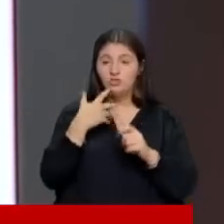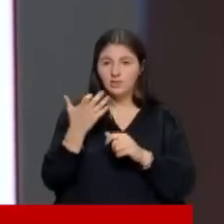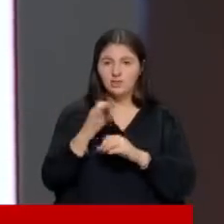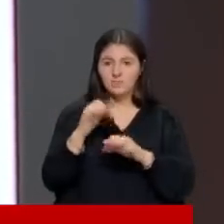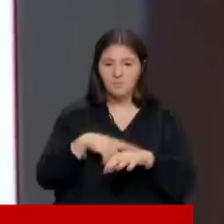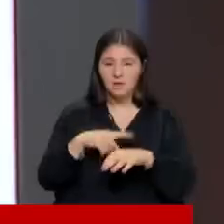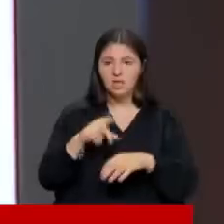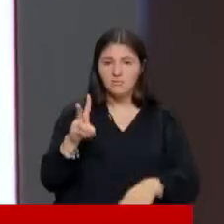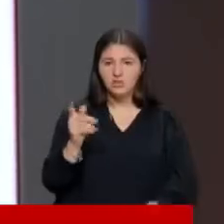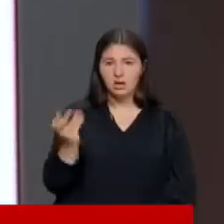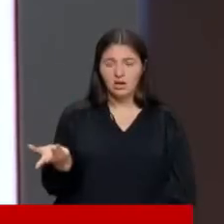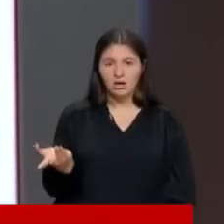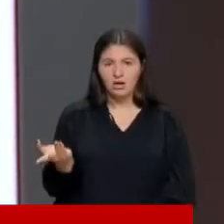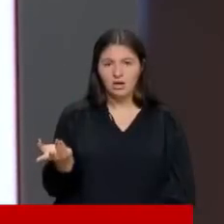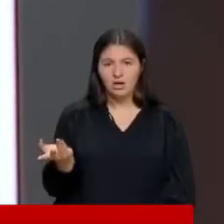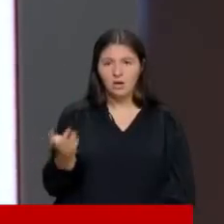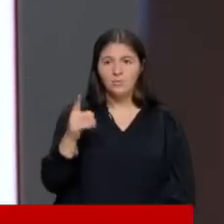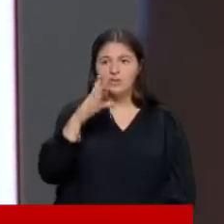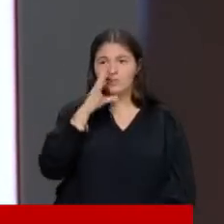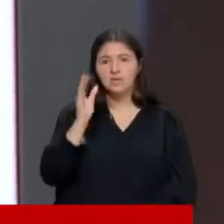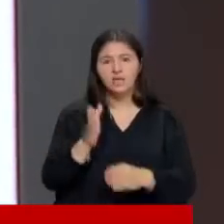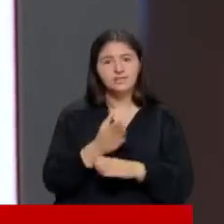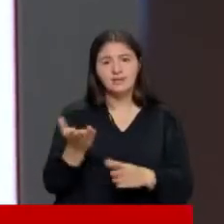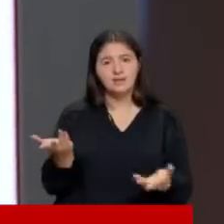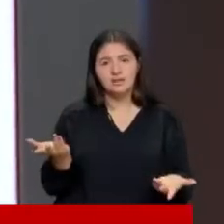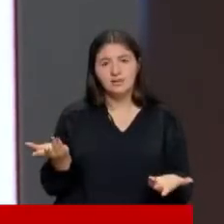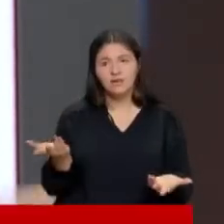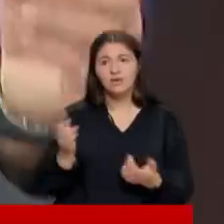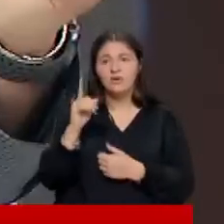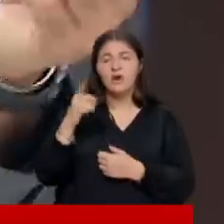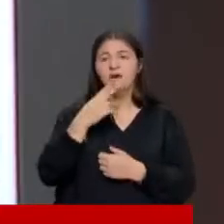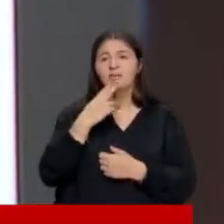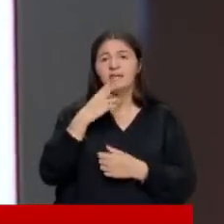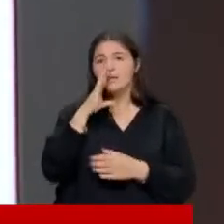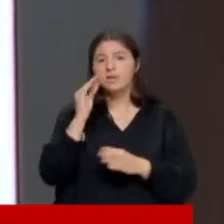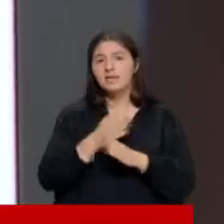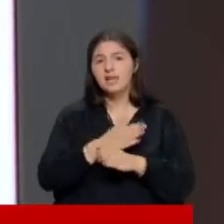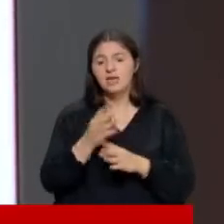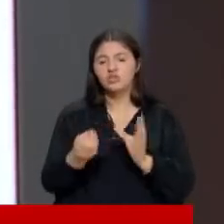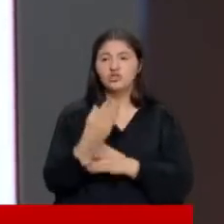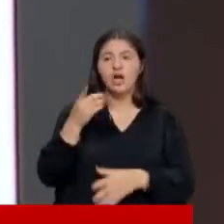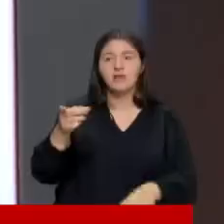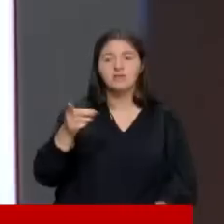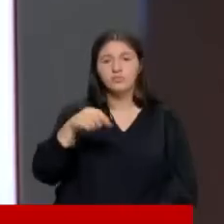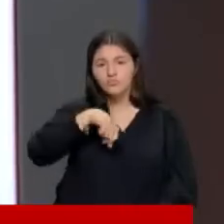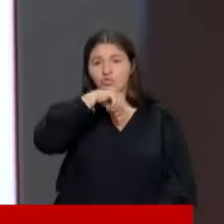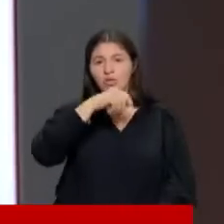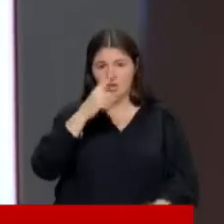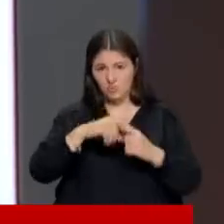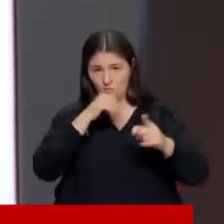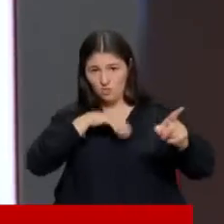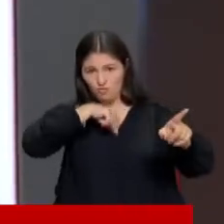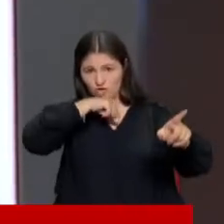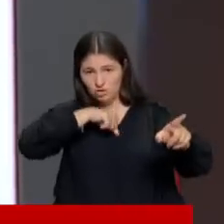mevsimindeyiz 25 lira ya bu kimin eseri o kadın kimin eseri Kılıçdaroğlu'nun